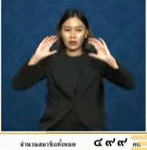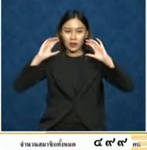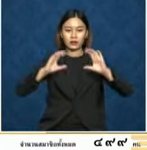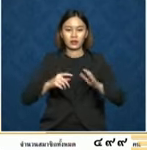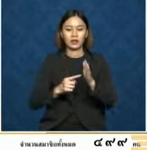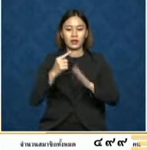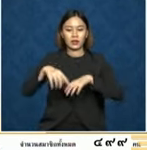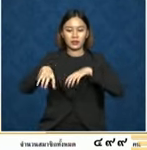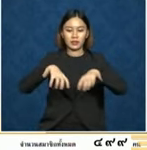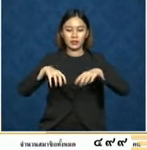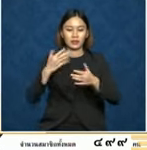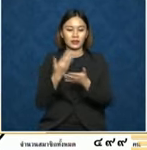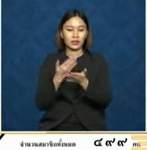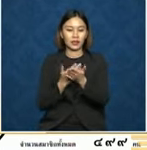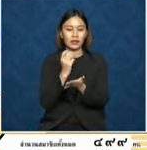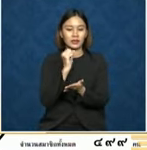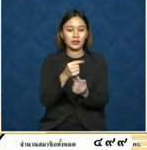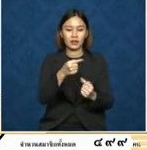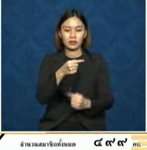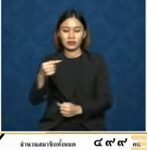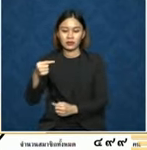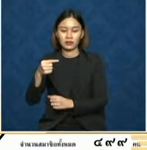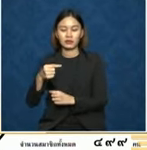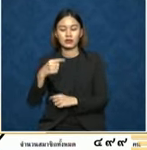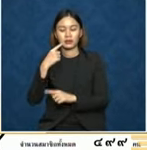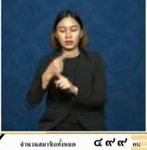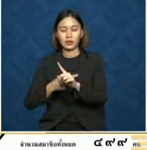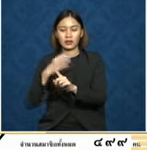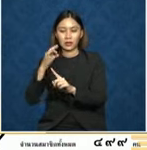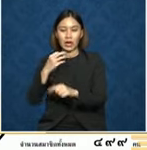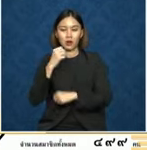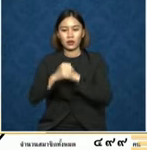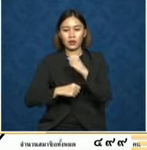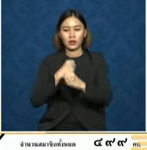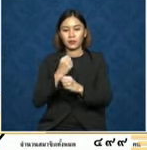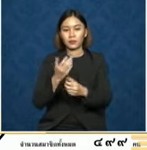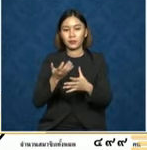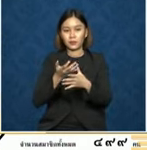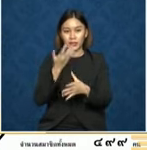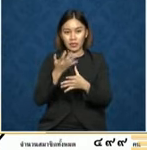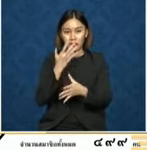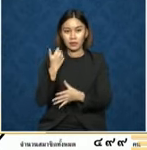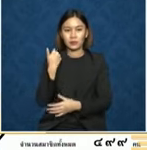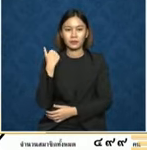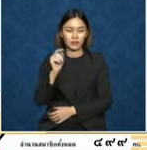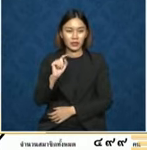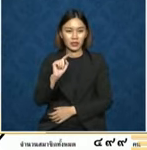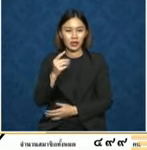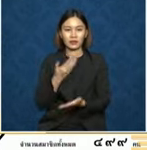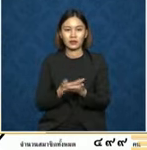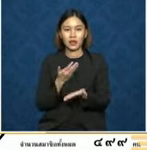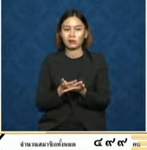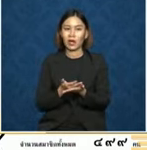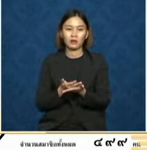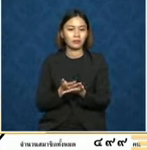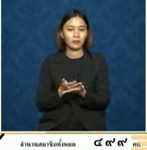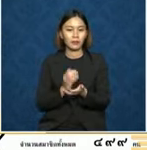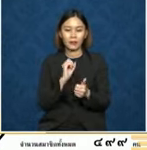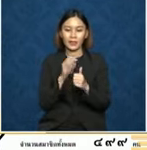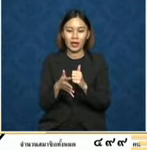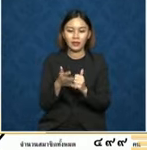สรรงบประมาณรายจ่ายถึงเดือนกันยาทำให้ช่วงต้นปีงบประมาณในแต่ละปีมีการขาดเงินงบประมาณท